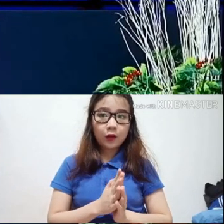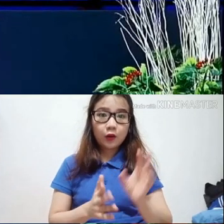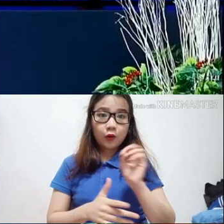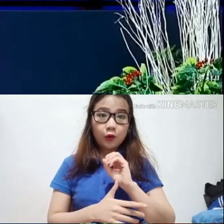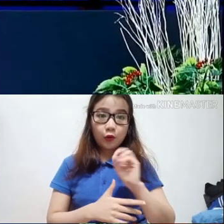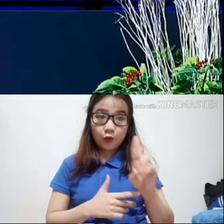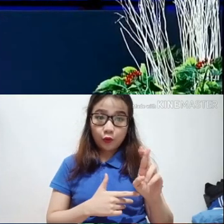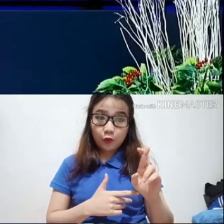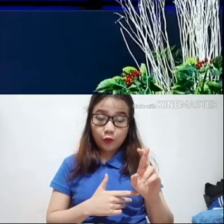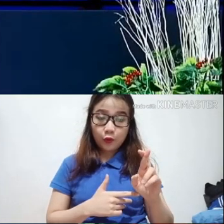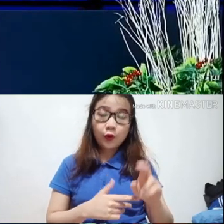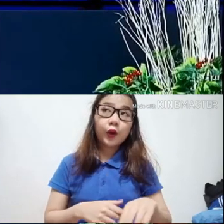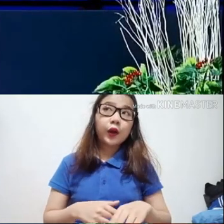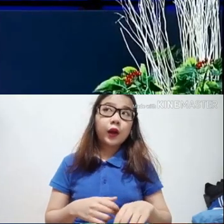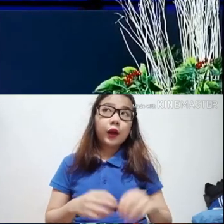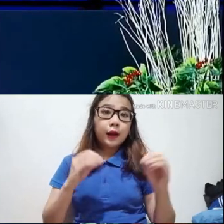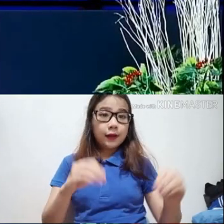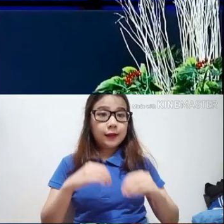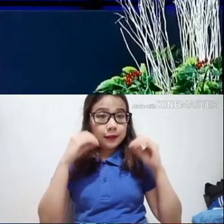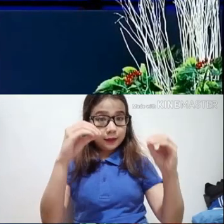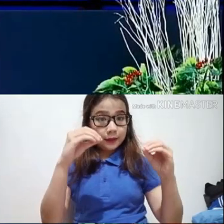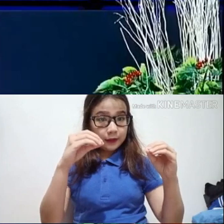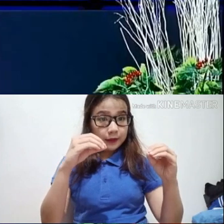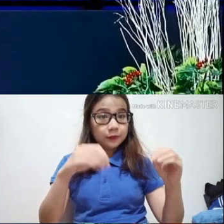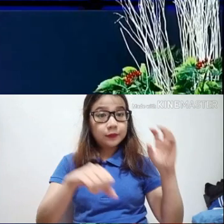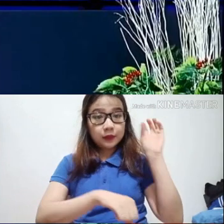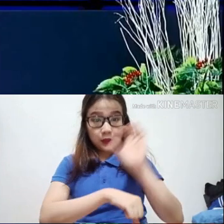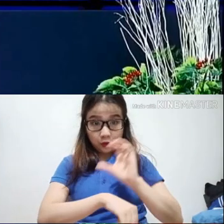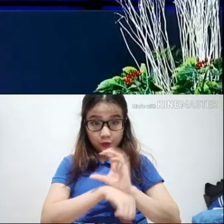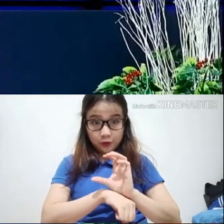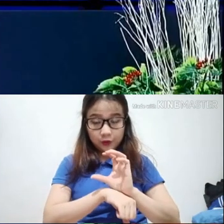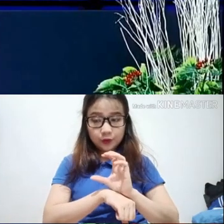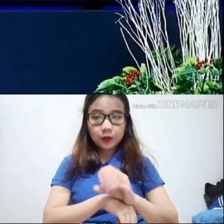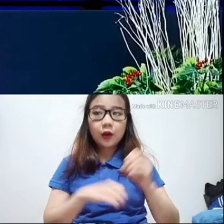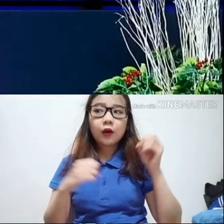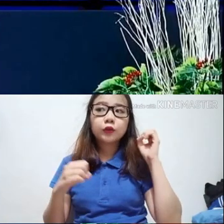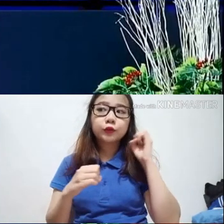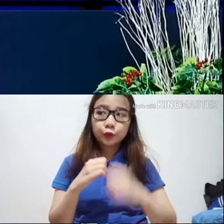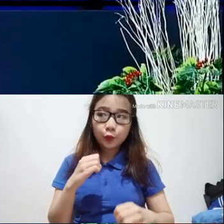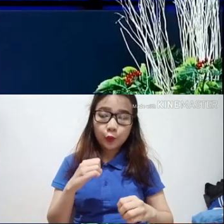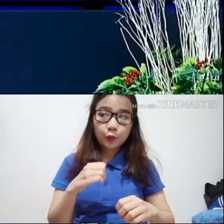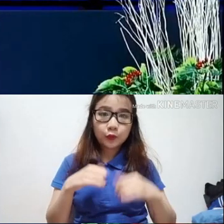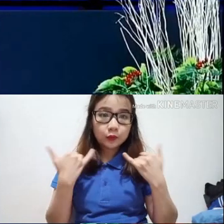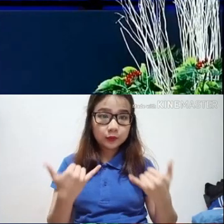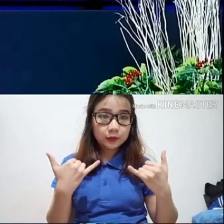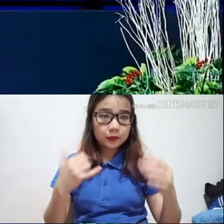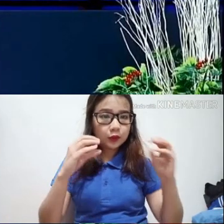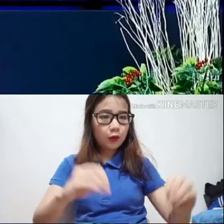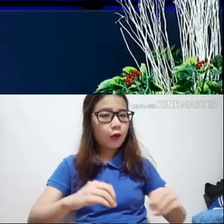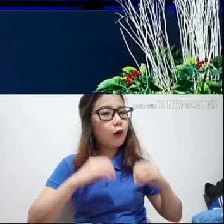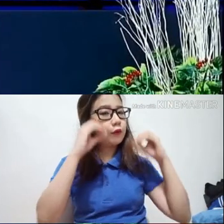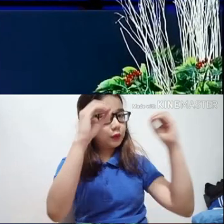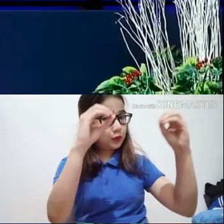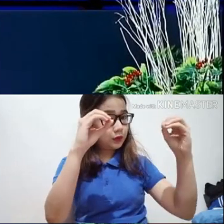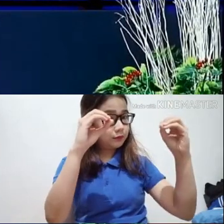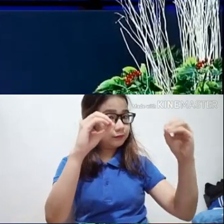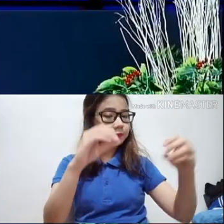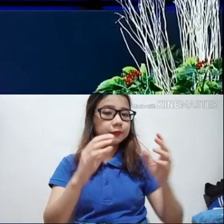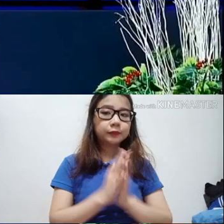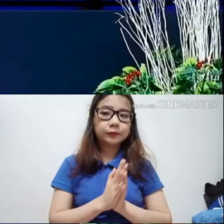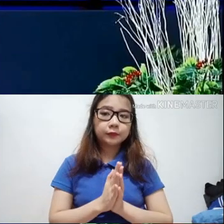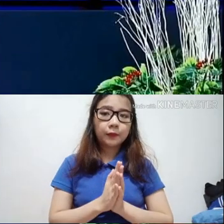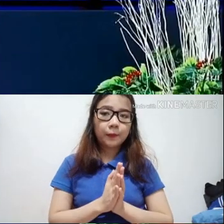ay maibigay po natin sa ating pong office and there will be people who will gladly receive it for you. At yan po